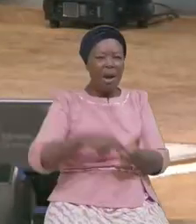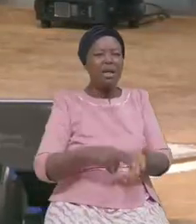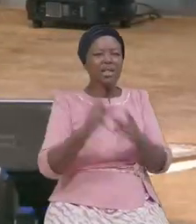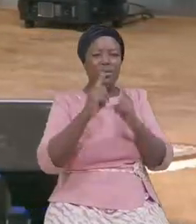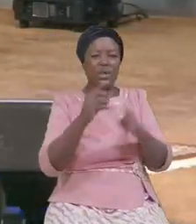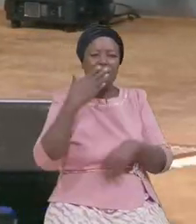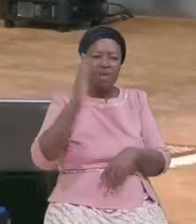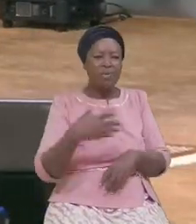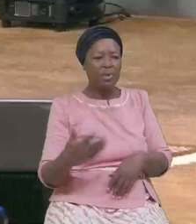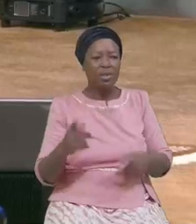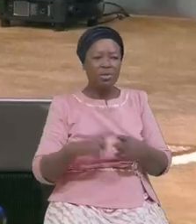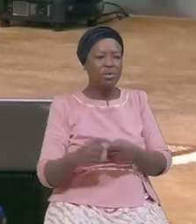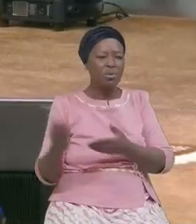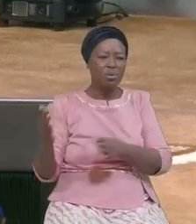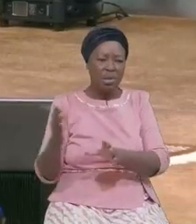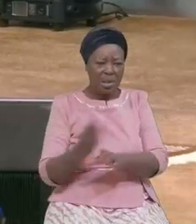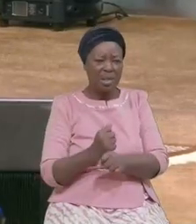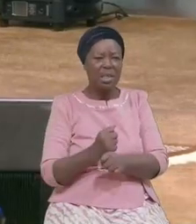pour pervertir